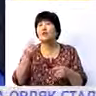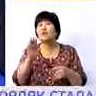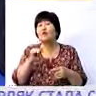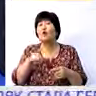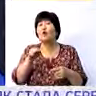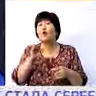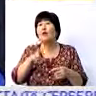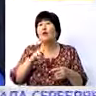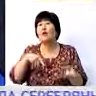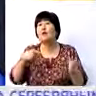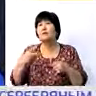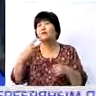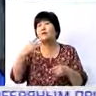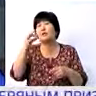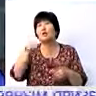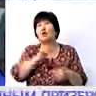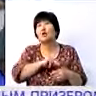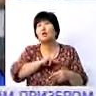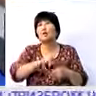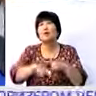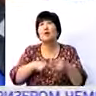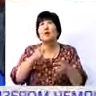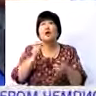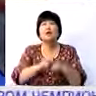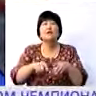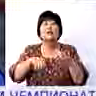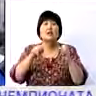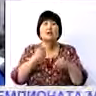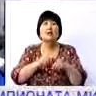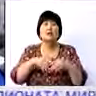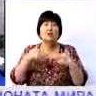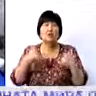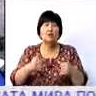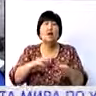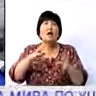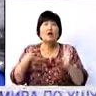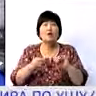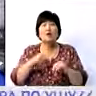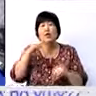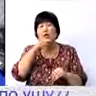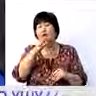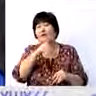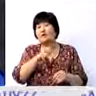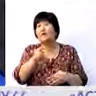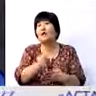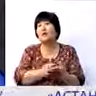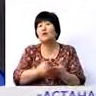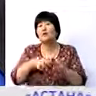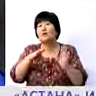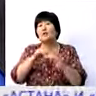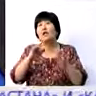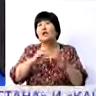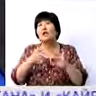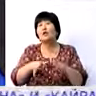формат переведено 25% рабочего процесса. По словам специалистов, это уже дало свои результаты в экономии времени и ресурсов. Внедрение